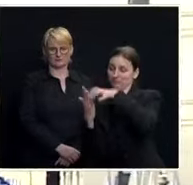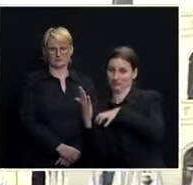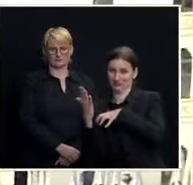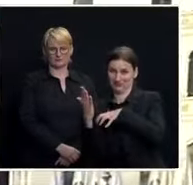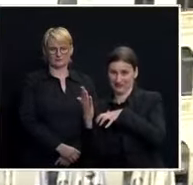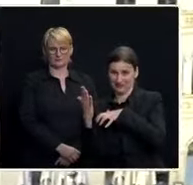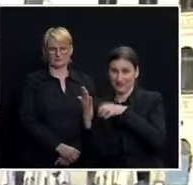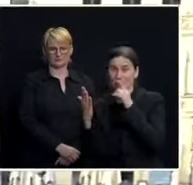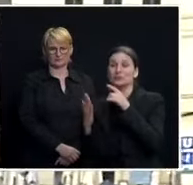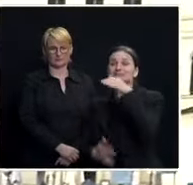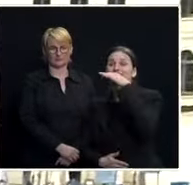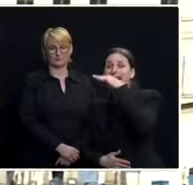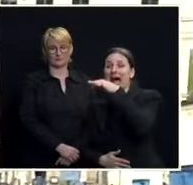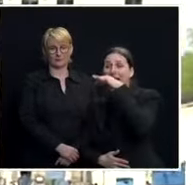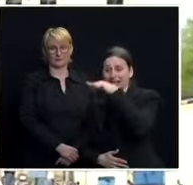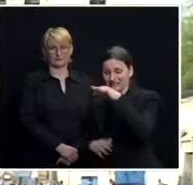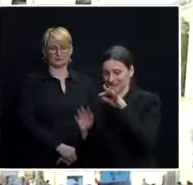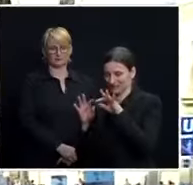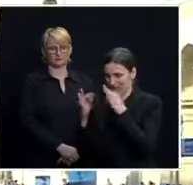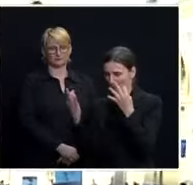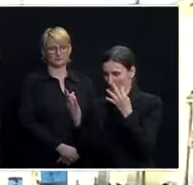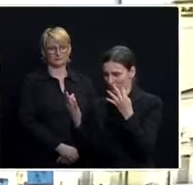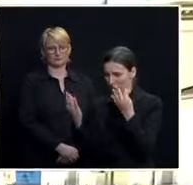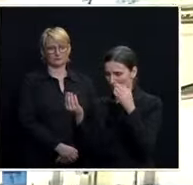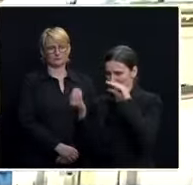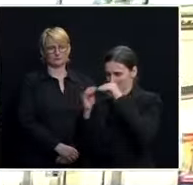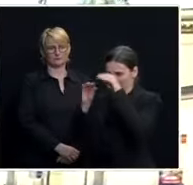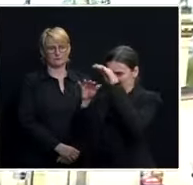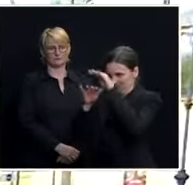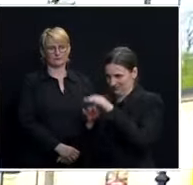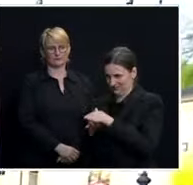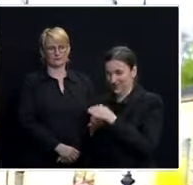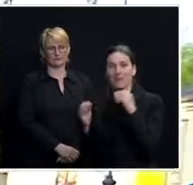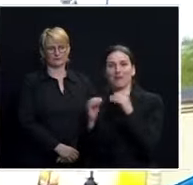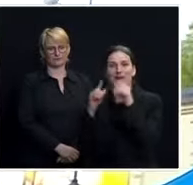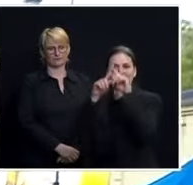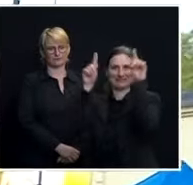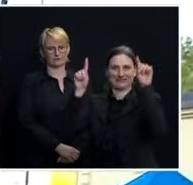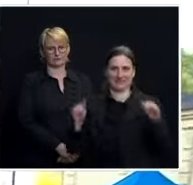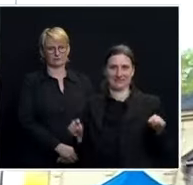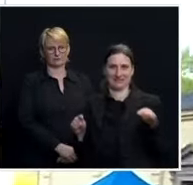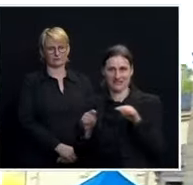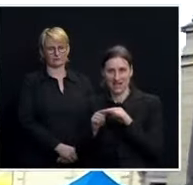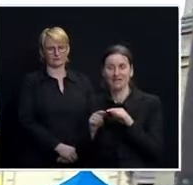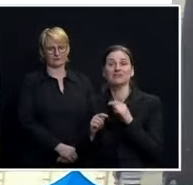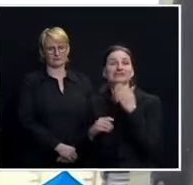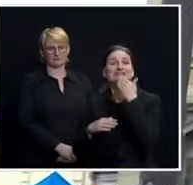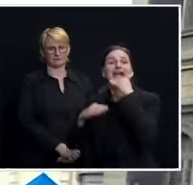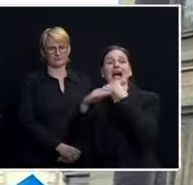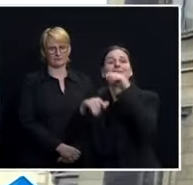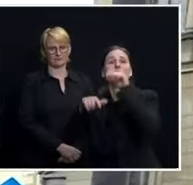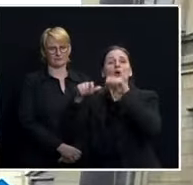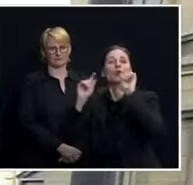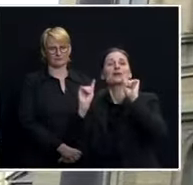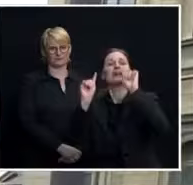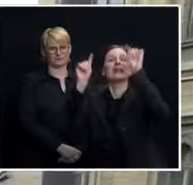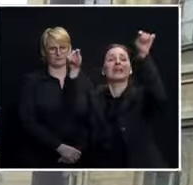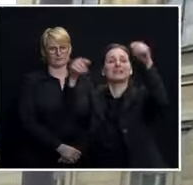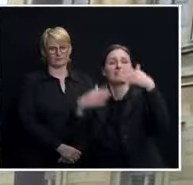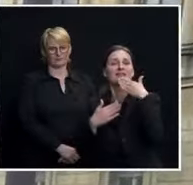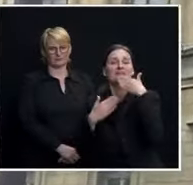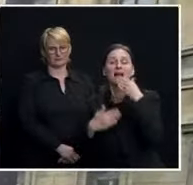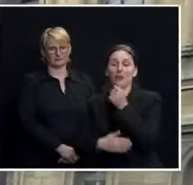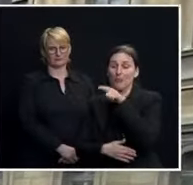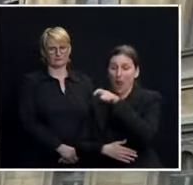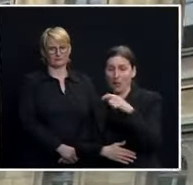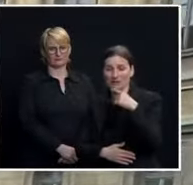jedes Einzelne anschauen, sie mussten sie zusammenschreiben, redigieren, damit es auf die Rückseite passt. Also Kolleginnen, die da hinten jetzt im Background sind, manche haben gesagt,